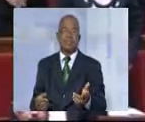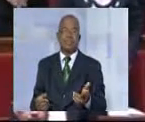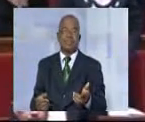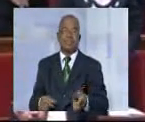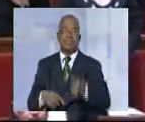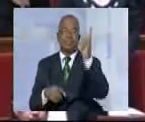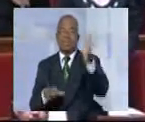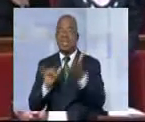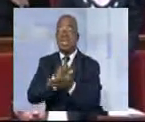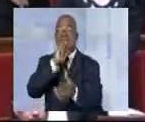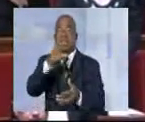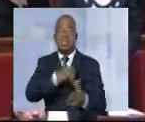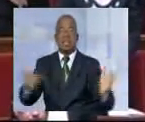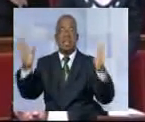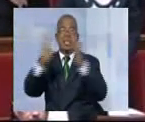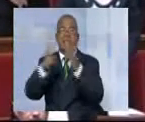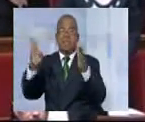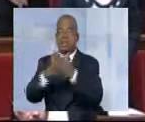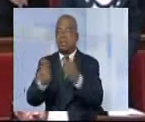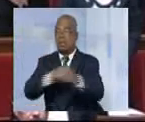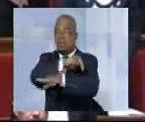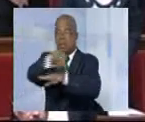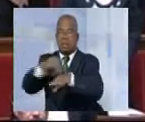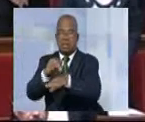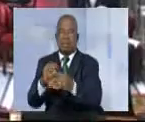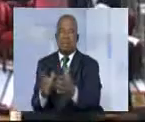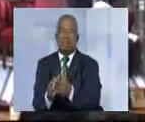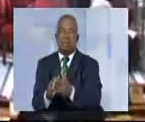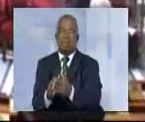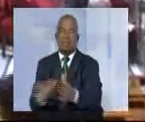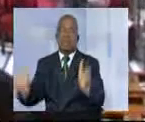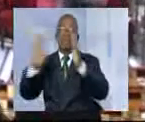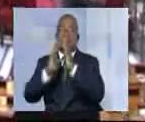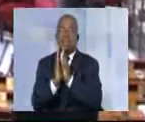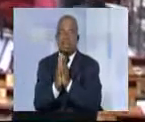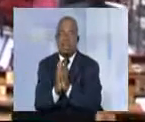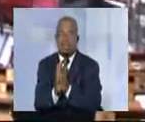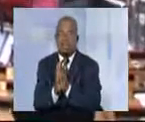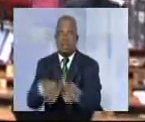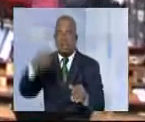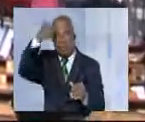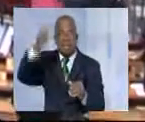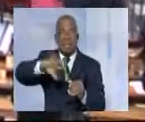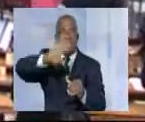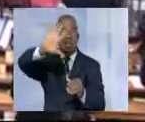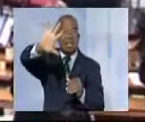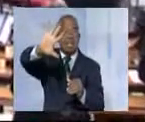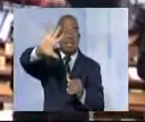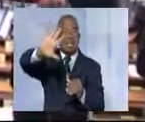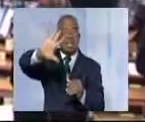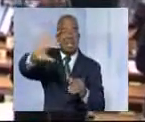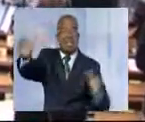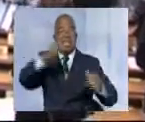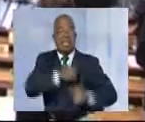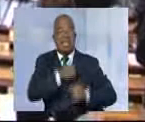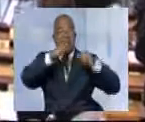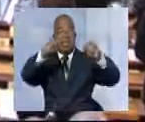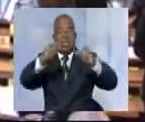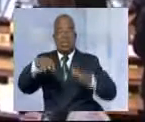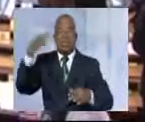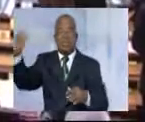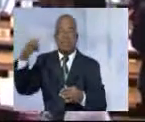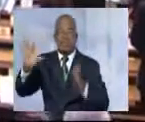Moment d'émotion au Palais Bourbon. Une minute de silence en la mémoire des 5 soldats français tués dans le cadre de l'opération Serval